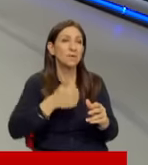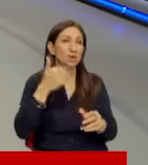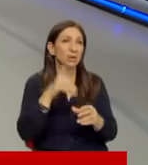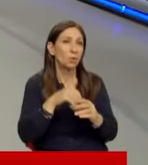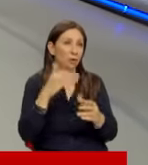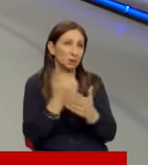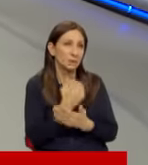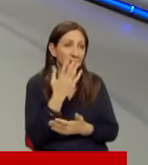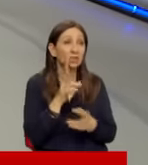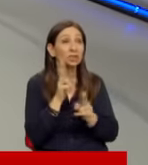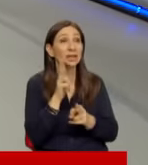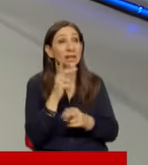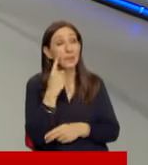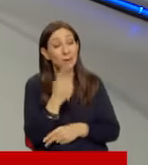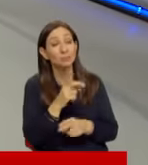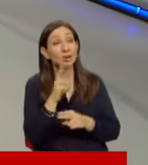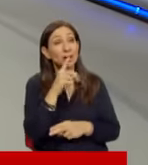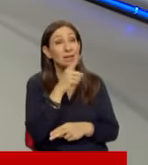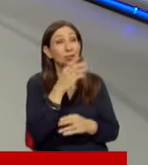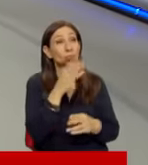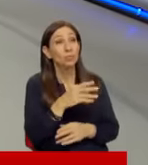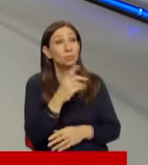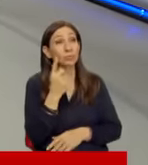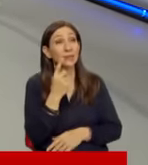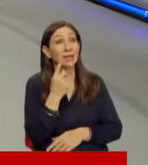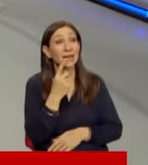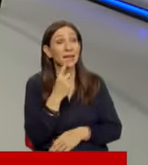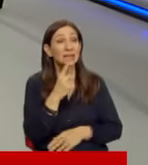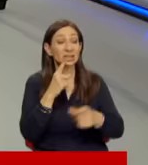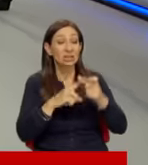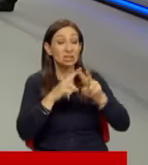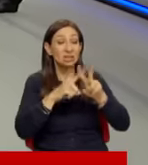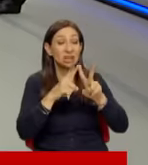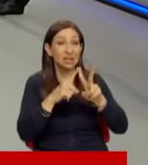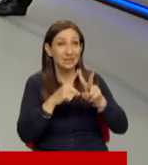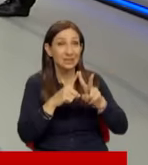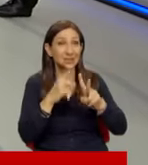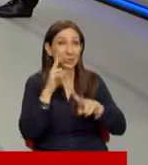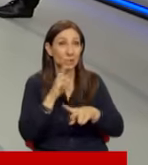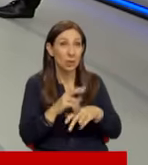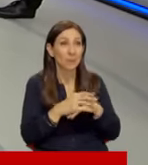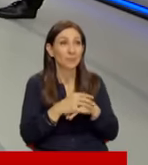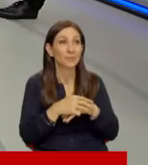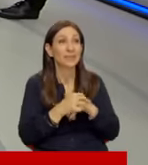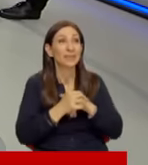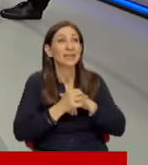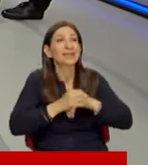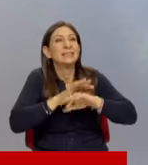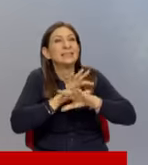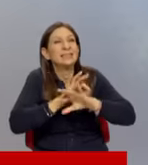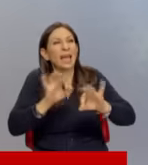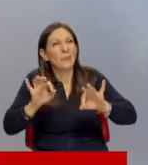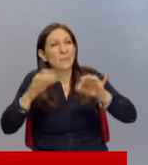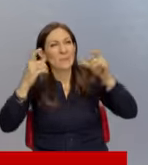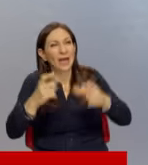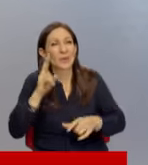aldı. Çanakkale'ye gidelim bakalım. O zaman Çanakkale'de durup bir de Çan'a da bakalım. Çanakkale, Çan'ı da görelim. Tam böyle nokta